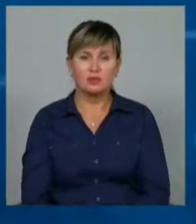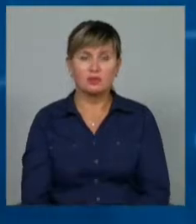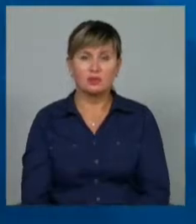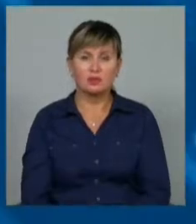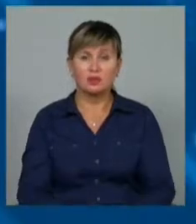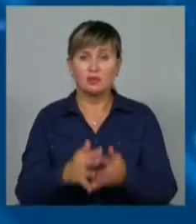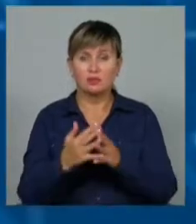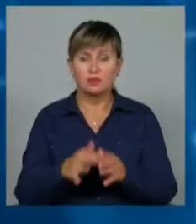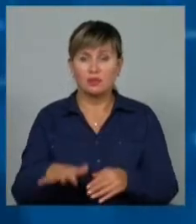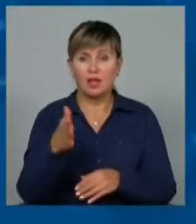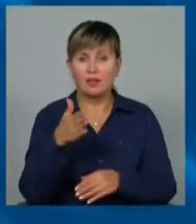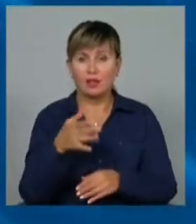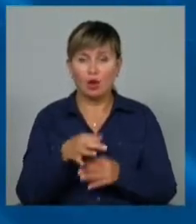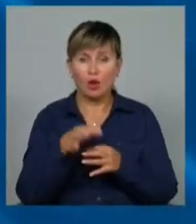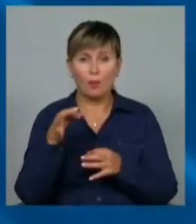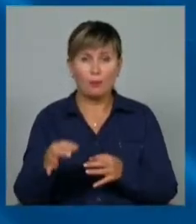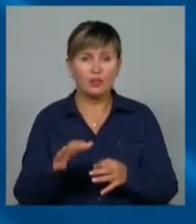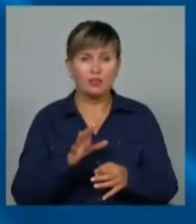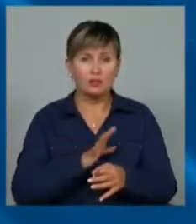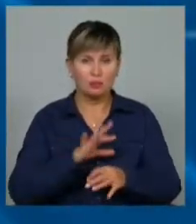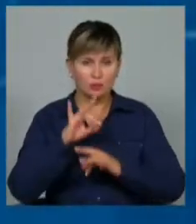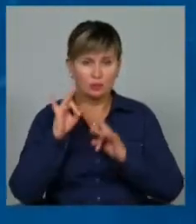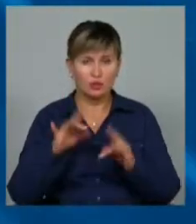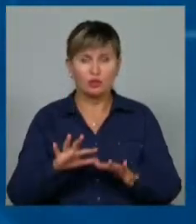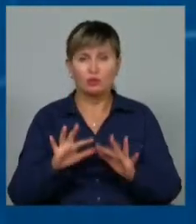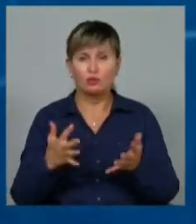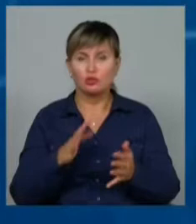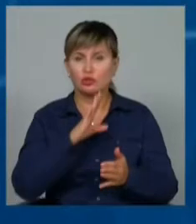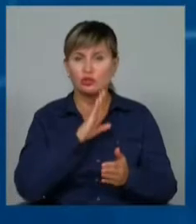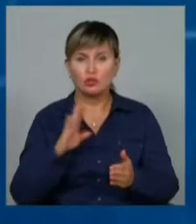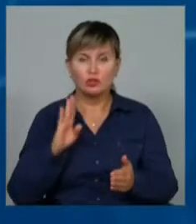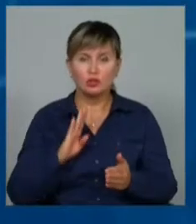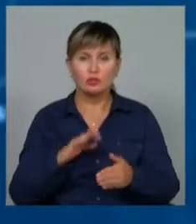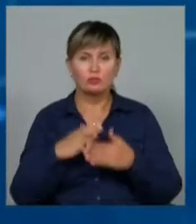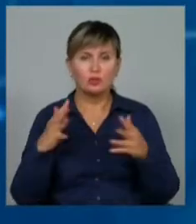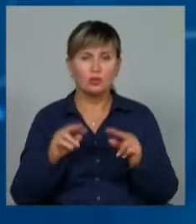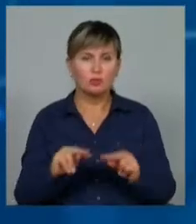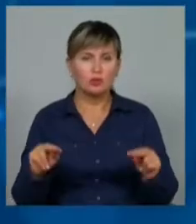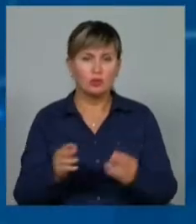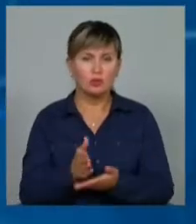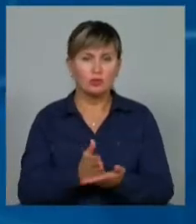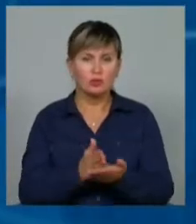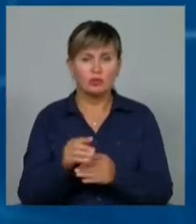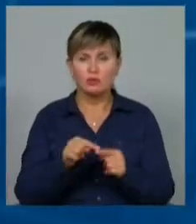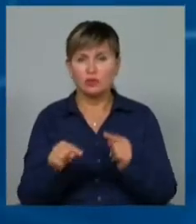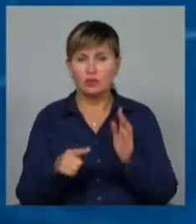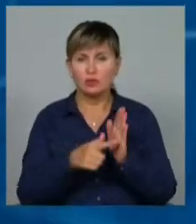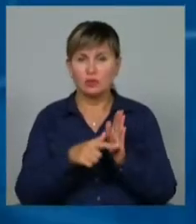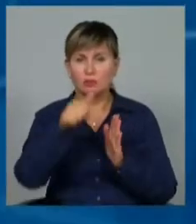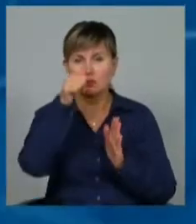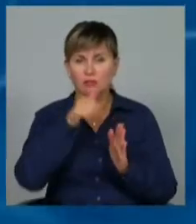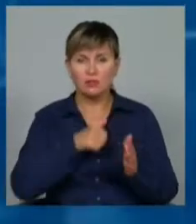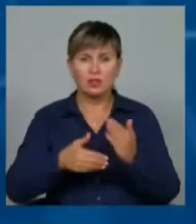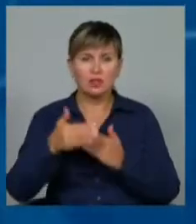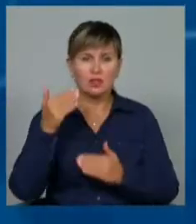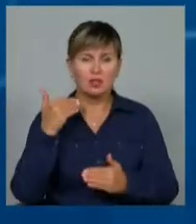В селе Тандая, что в Атырауской области, произошел шокирующий случай. Женщина с огромным педагогическим стажем в течение 7 месяцев хранила